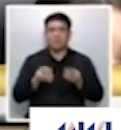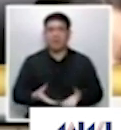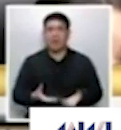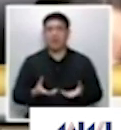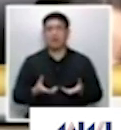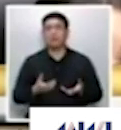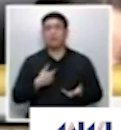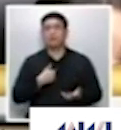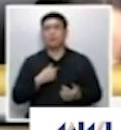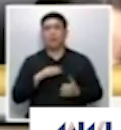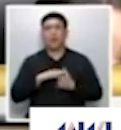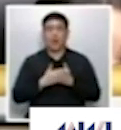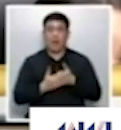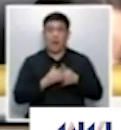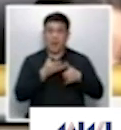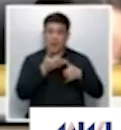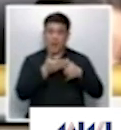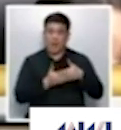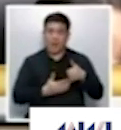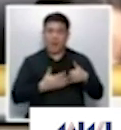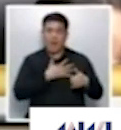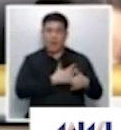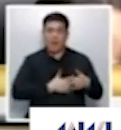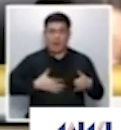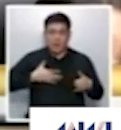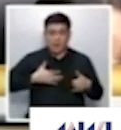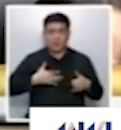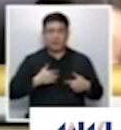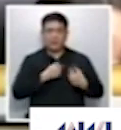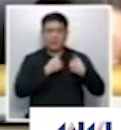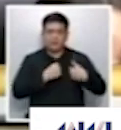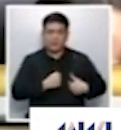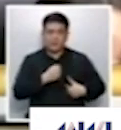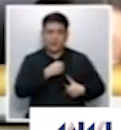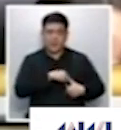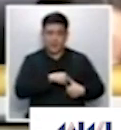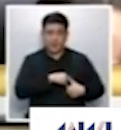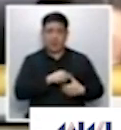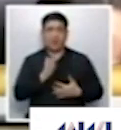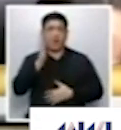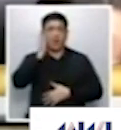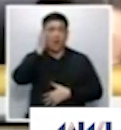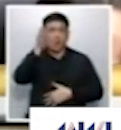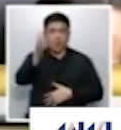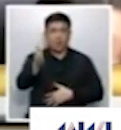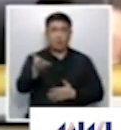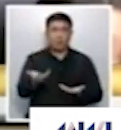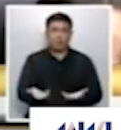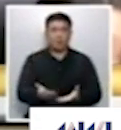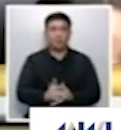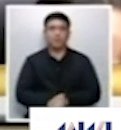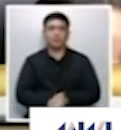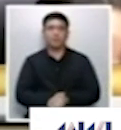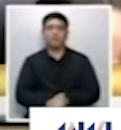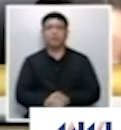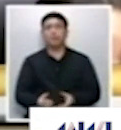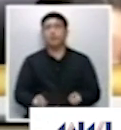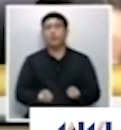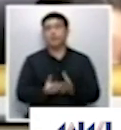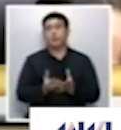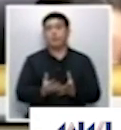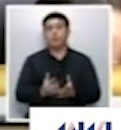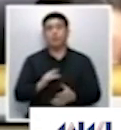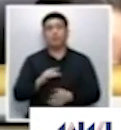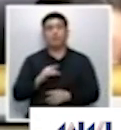ทั้งทางร่างกายจิตใจทำลายอนาคตของผู้อื่นเป็นการทำล